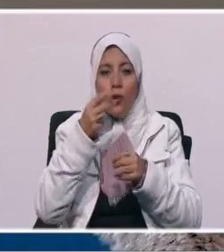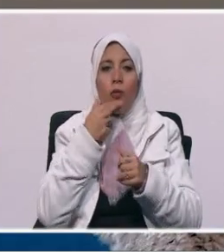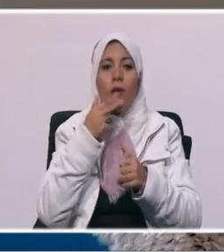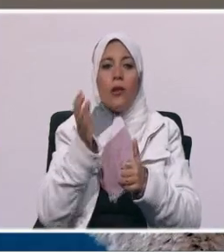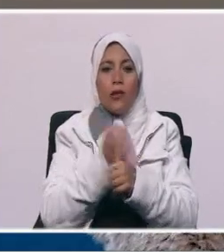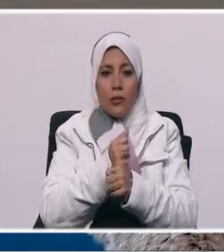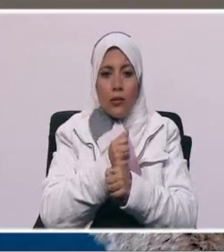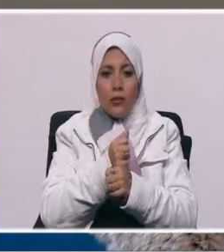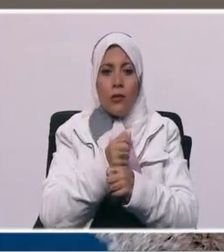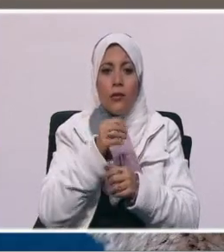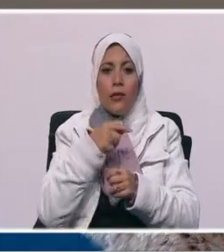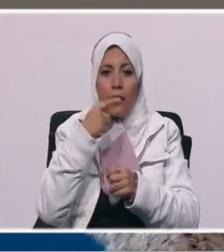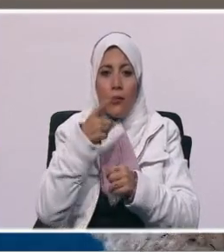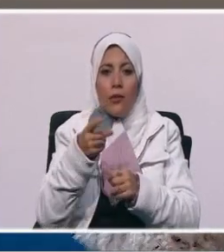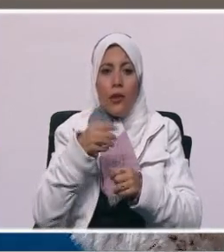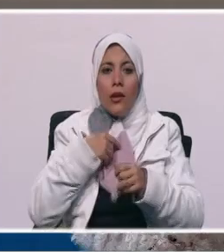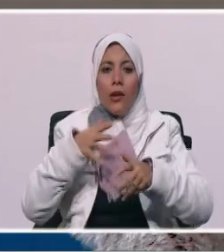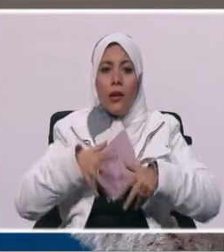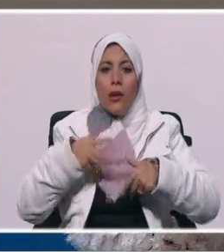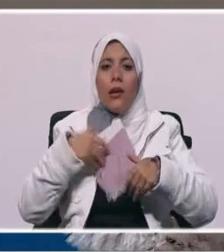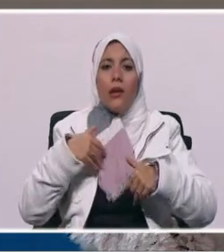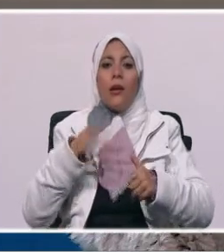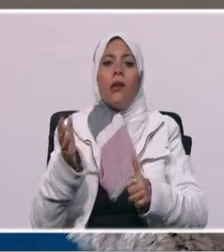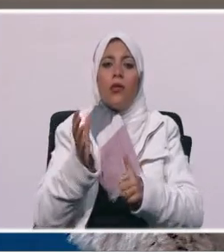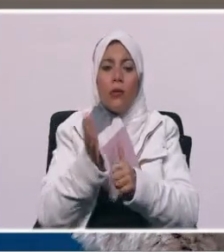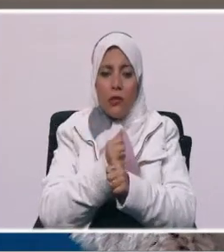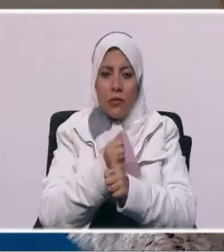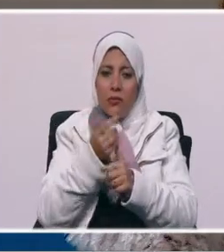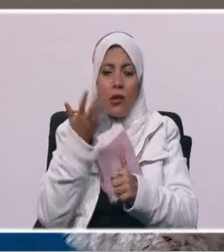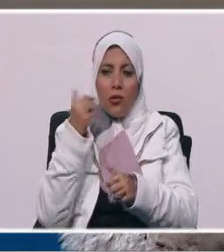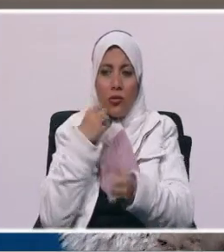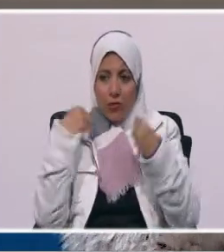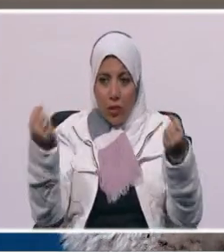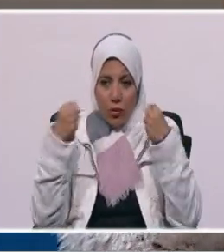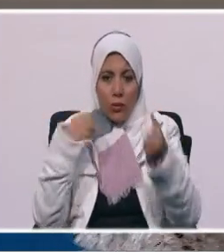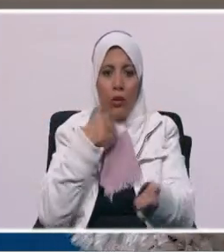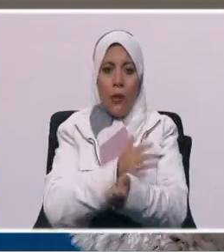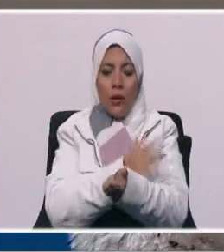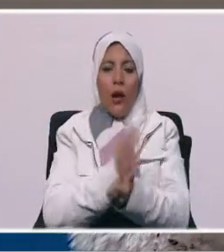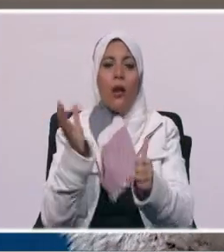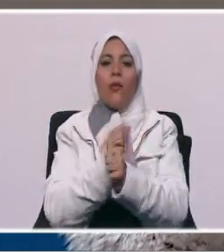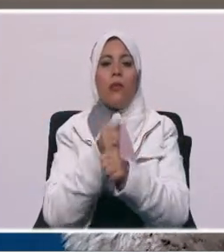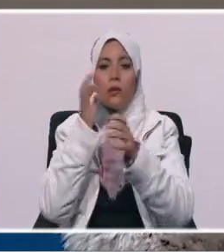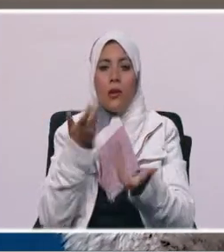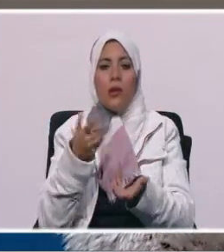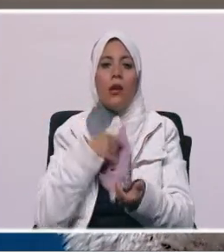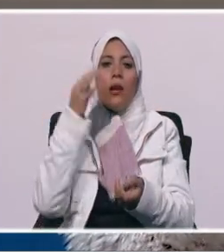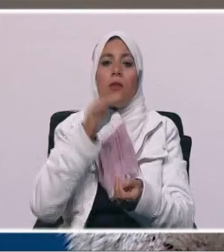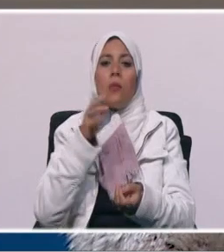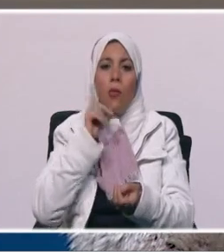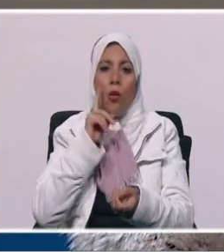انا صحتي وقتها مش قادره تشيلني، فما بالك هشيل عيله؟ ما هي الزوجة والأم التزامات.